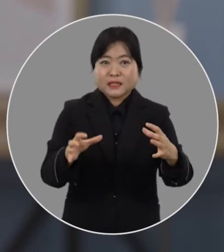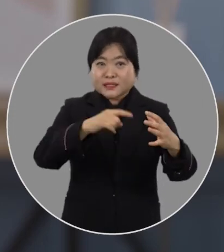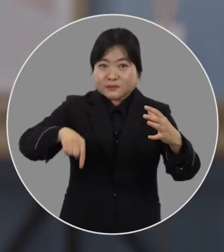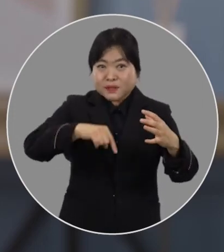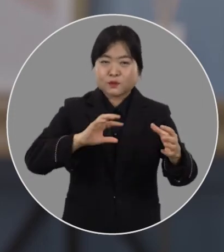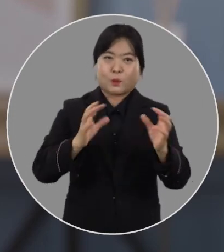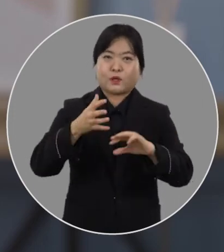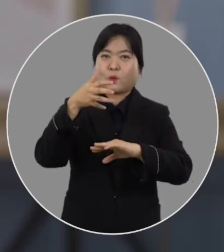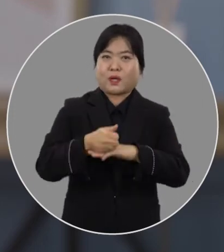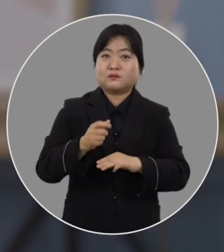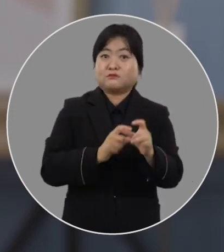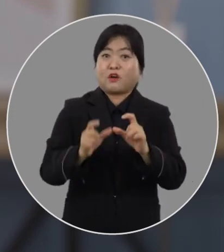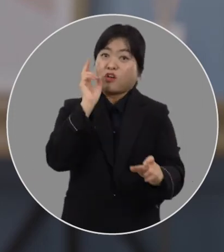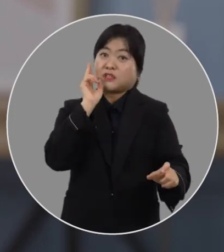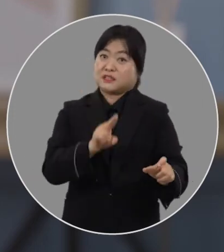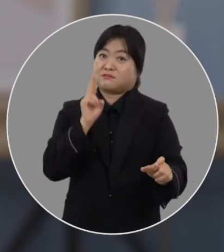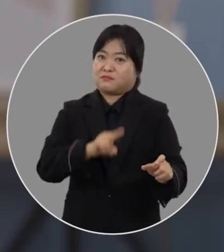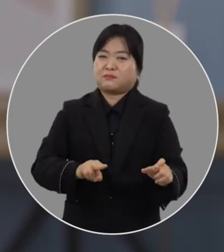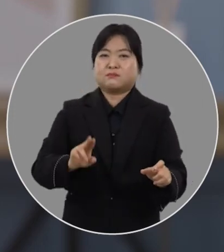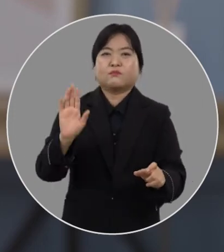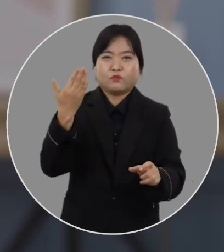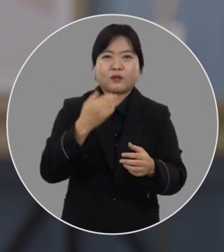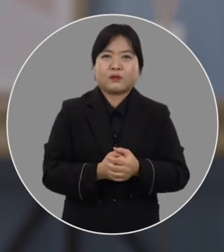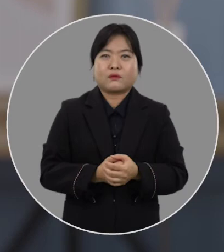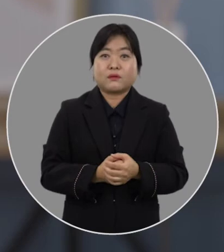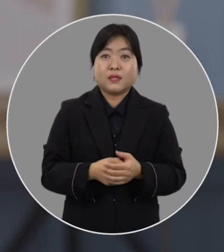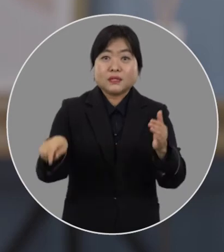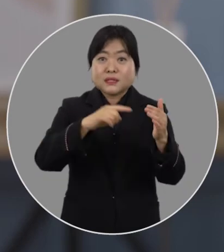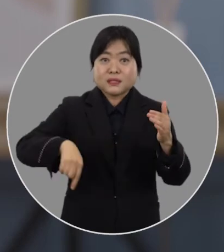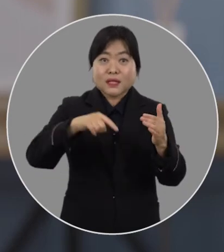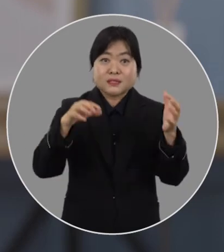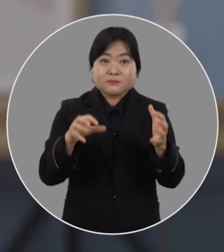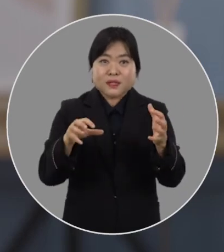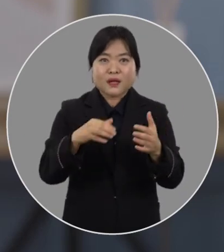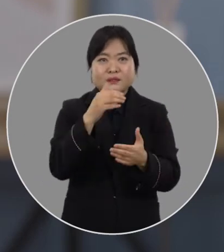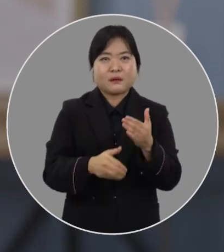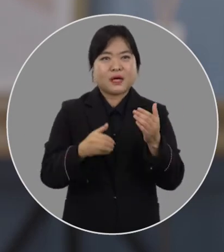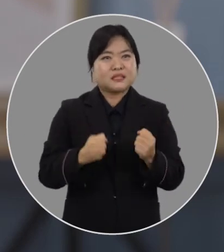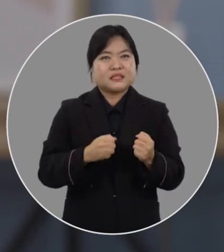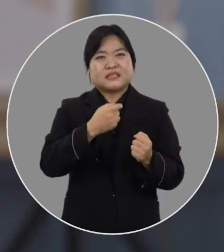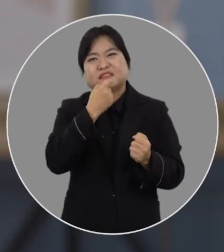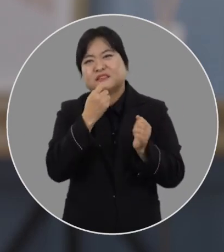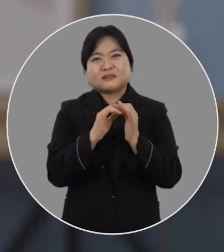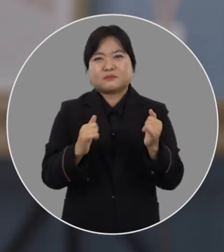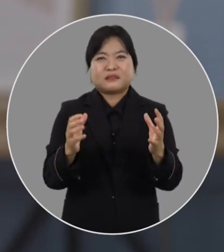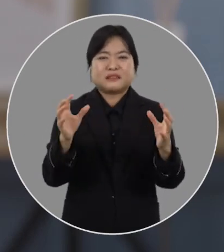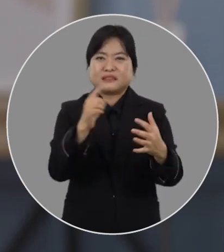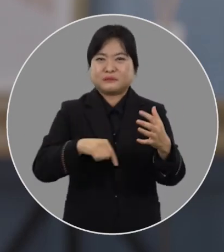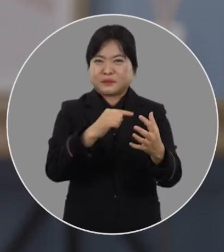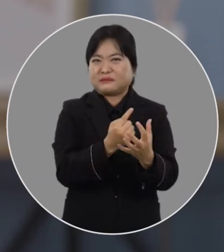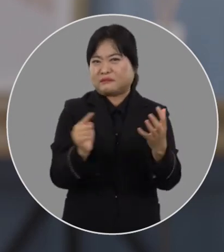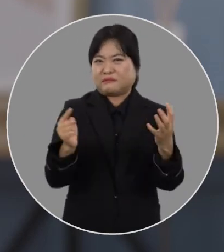때문에 집단 토의의 결과는 더욱 극단적으로 치닫게 되는데요. 이런 집단에 남아있기 싫은 사람들은 집단을